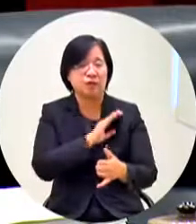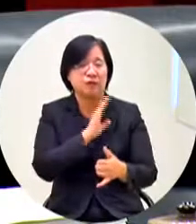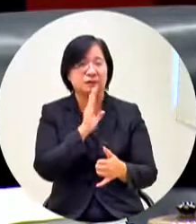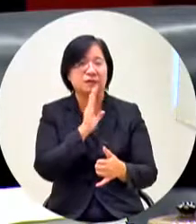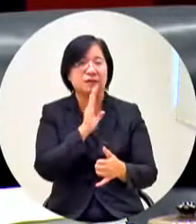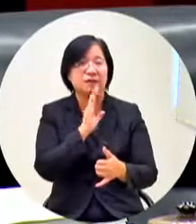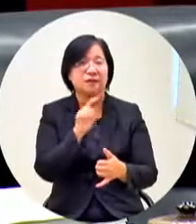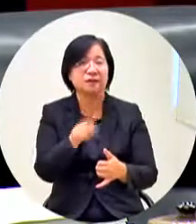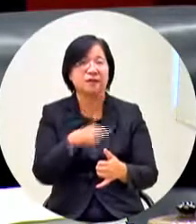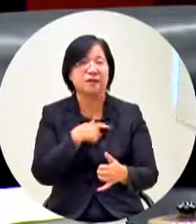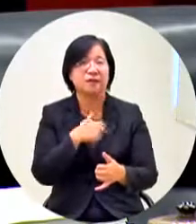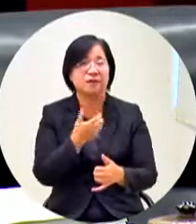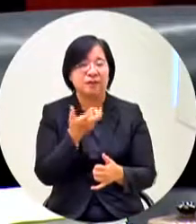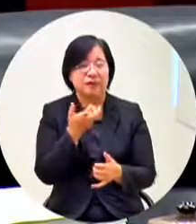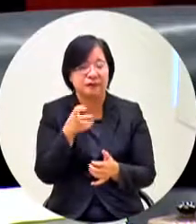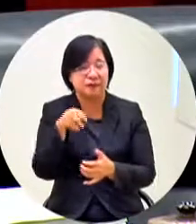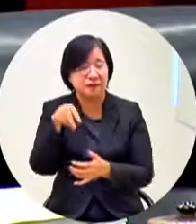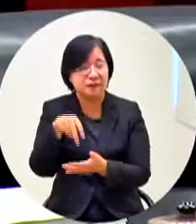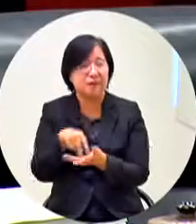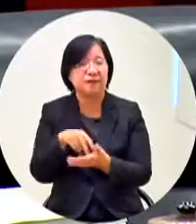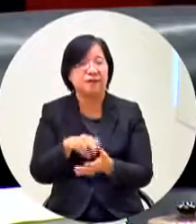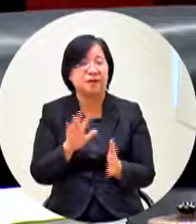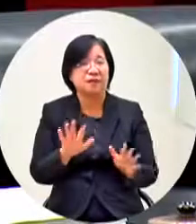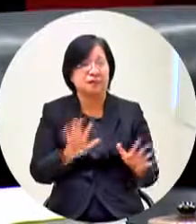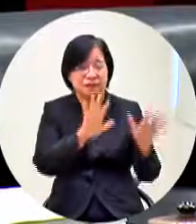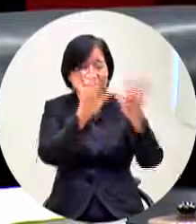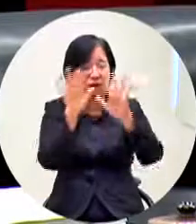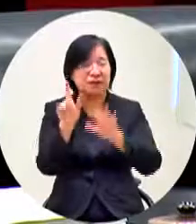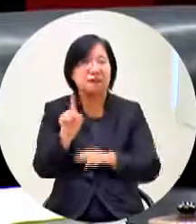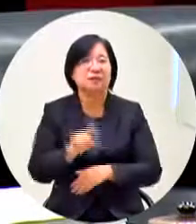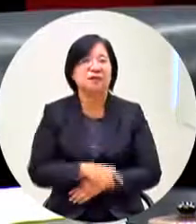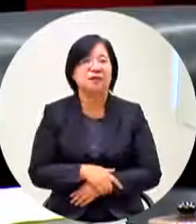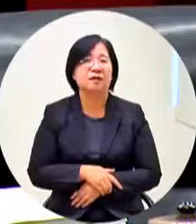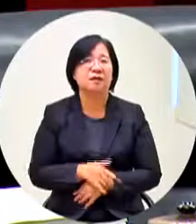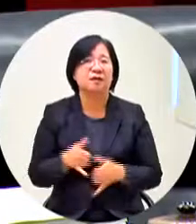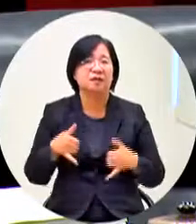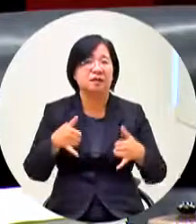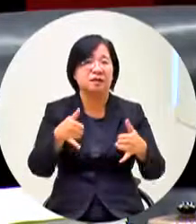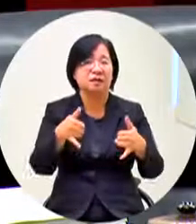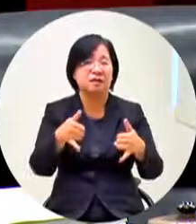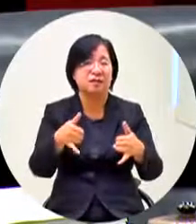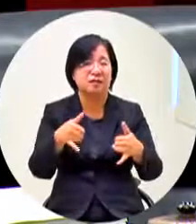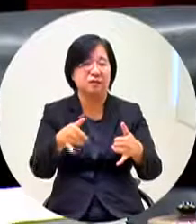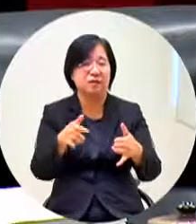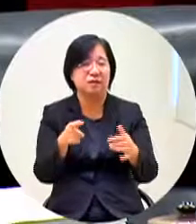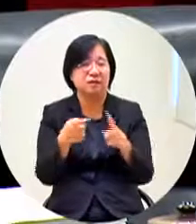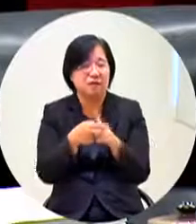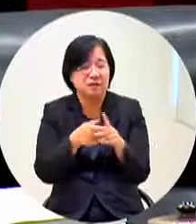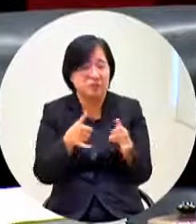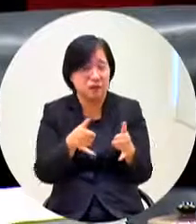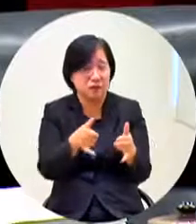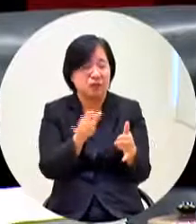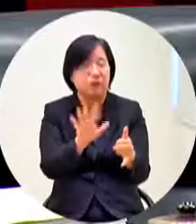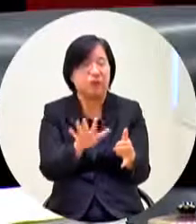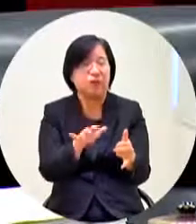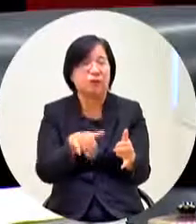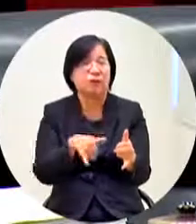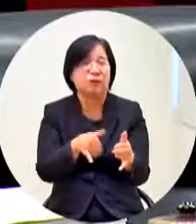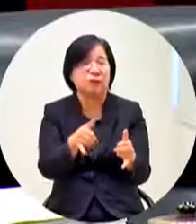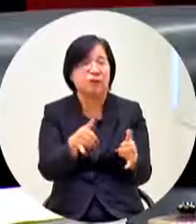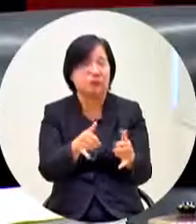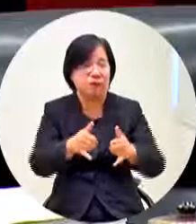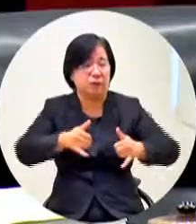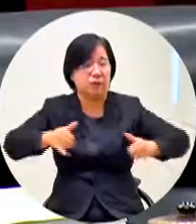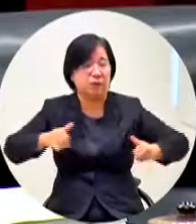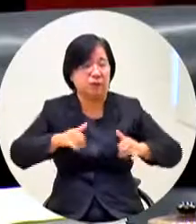刚刚站的位置，它的现况就是这样，这边没有通，这边也是就是在小路，但是一过去之后，这边又变宽